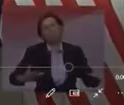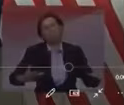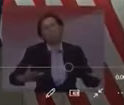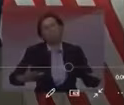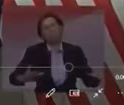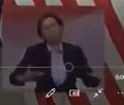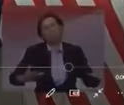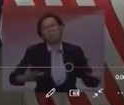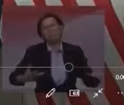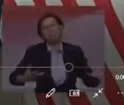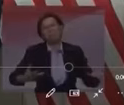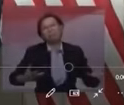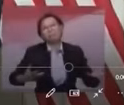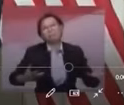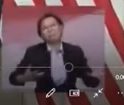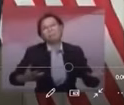Then